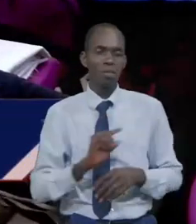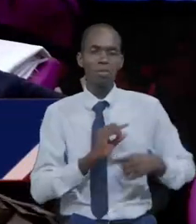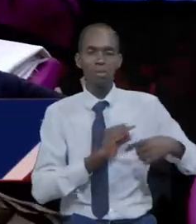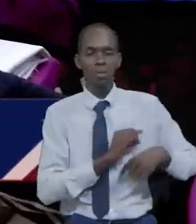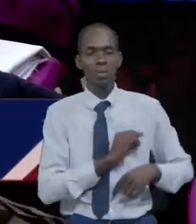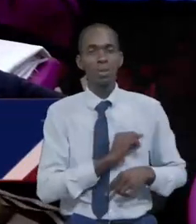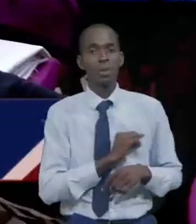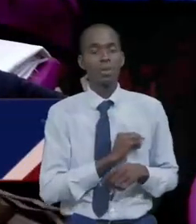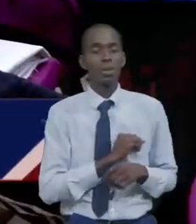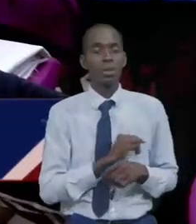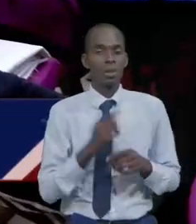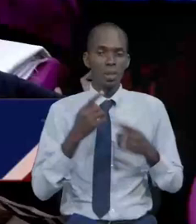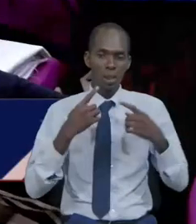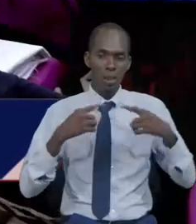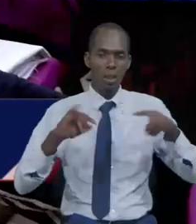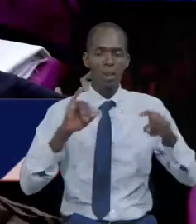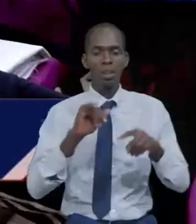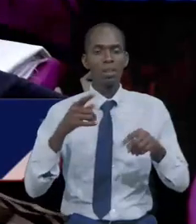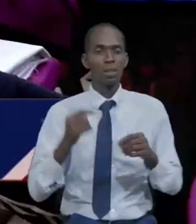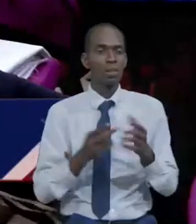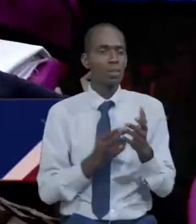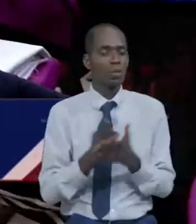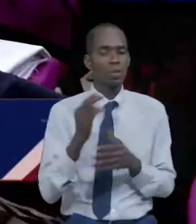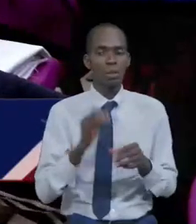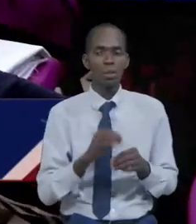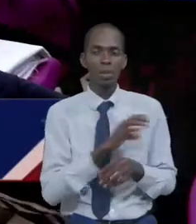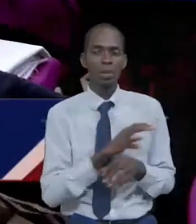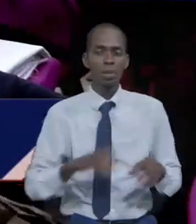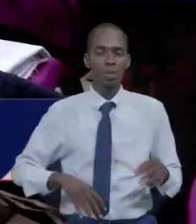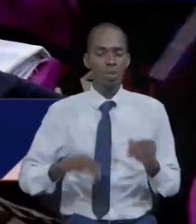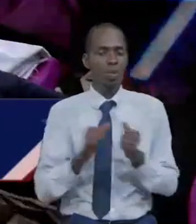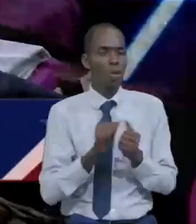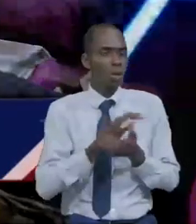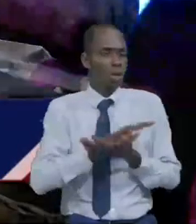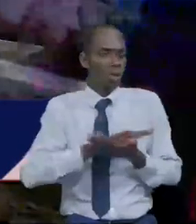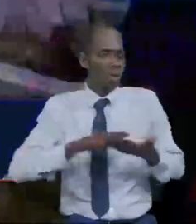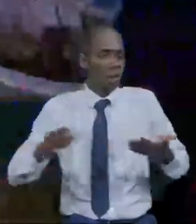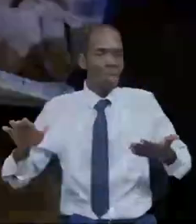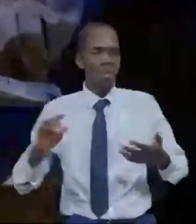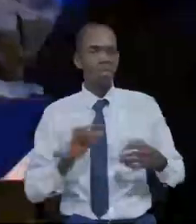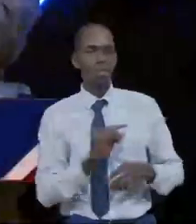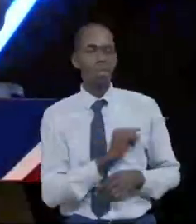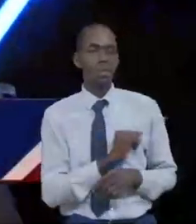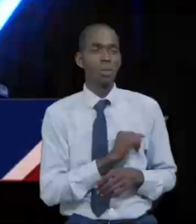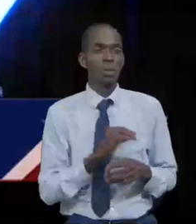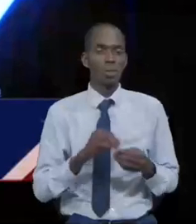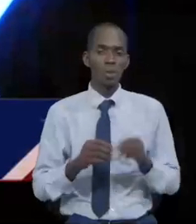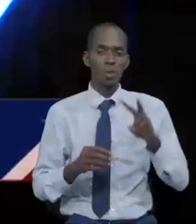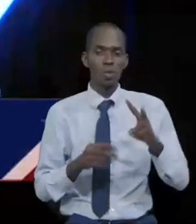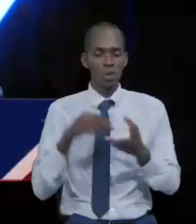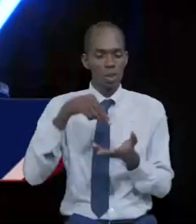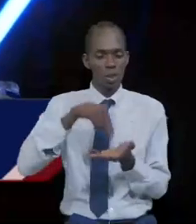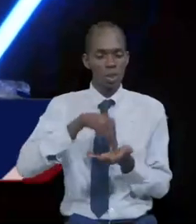vérité. Déclarez la vérité en Christ avec une conscience claire. 2. Se tenir pour la